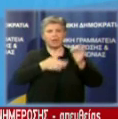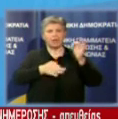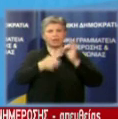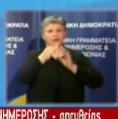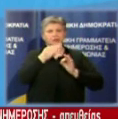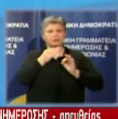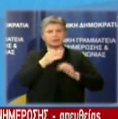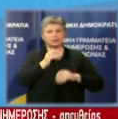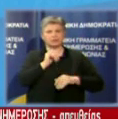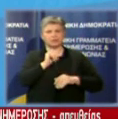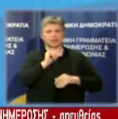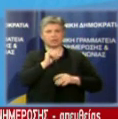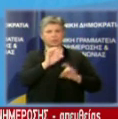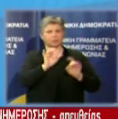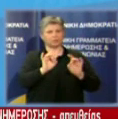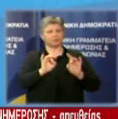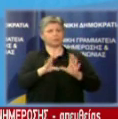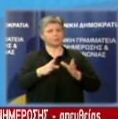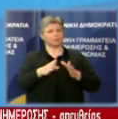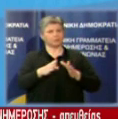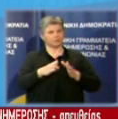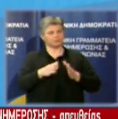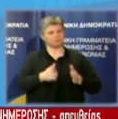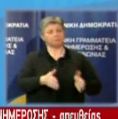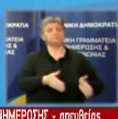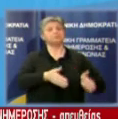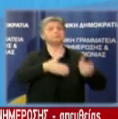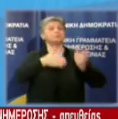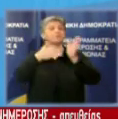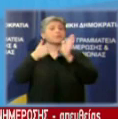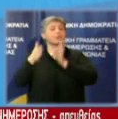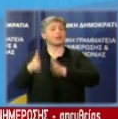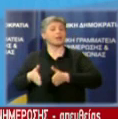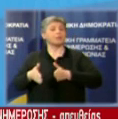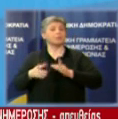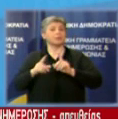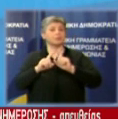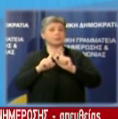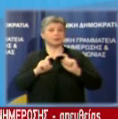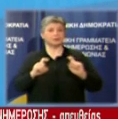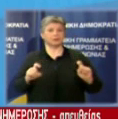άλλη πλευρά, ολοκληρώνω,